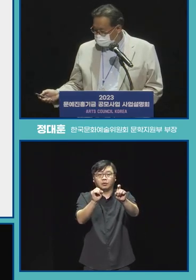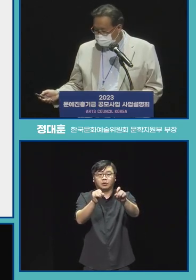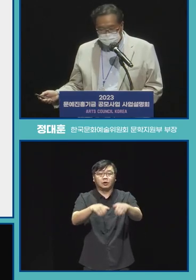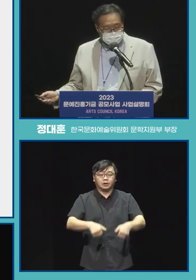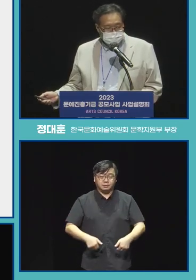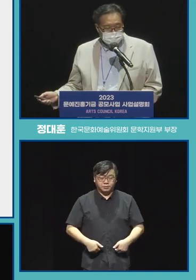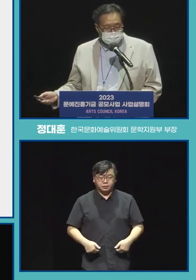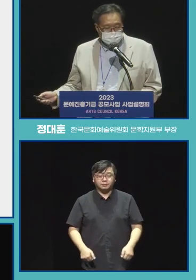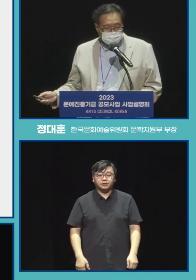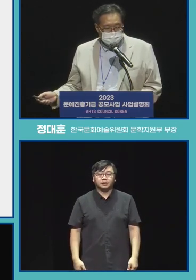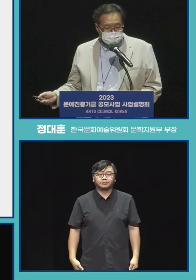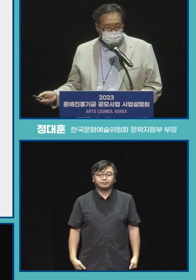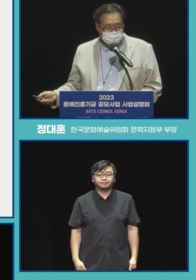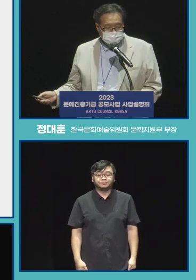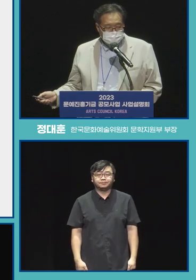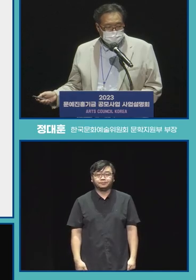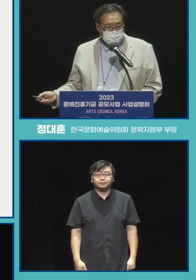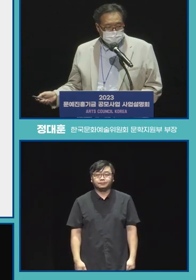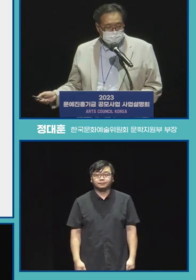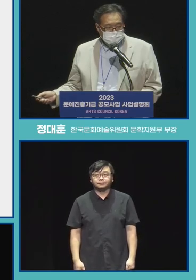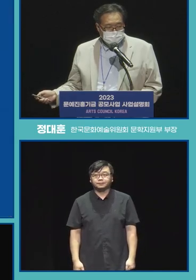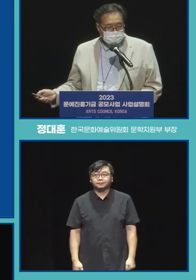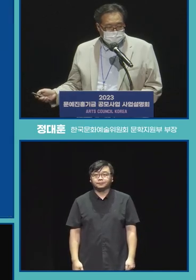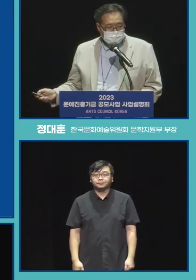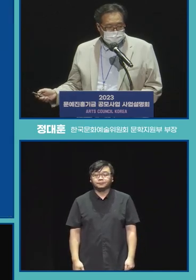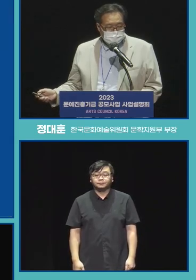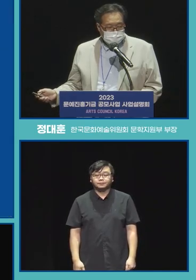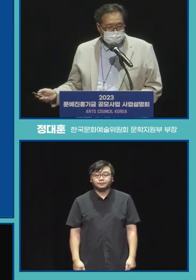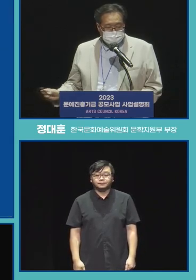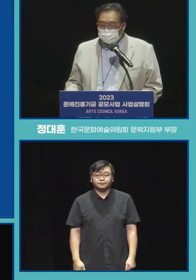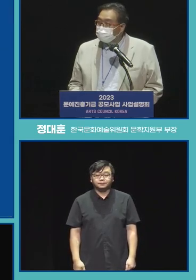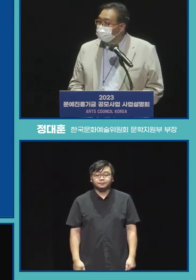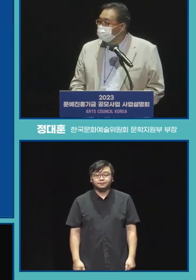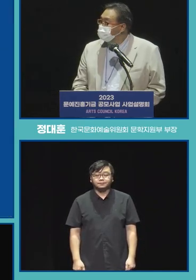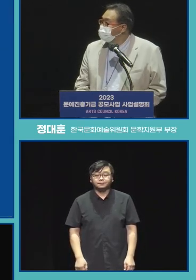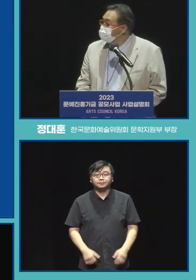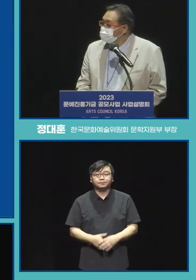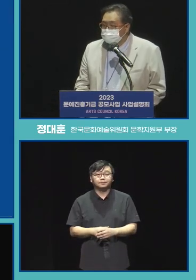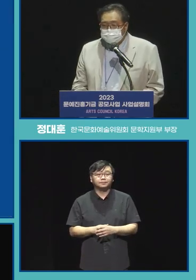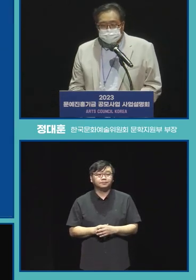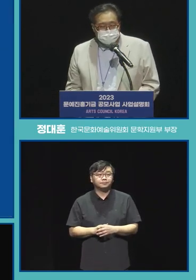지금 정해져 있고요. 네.